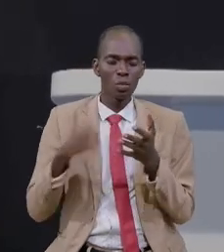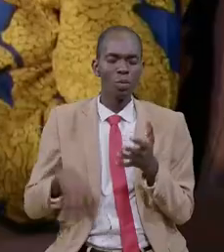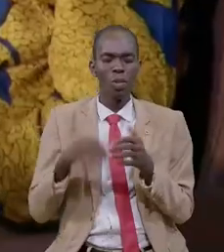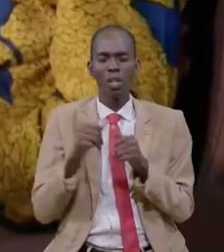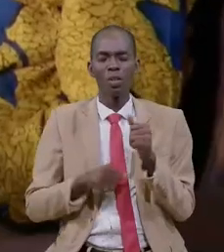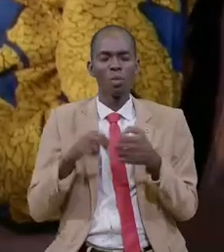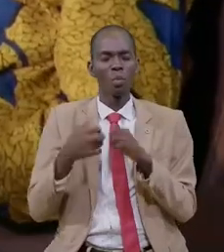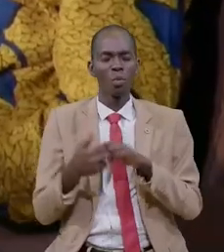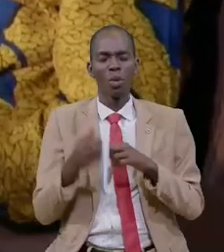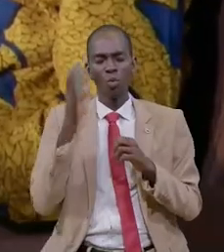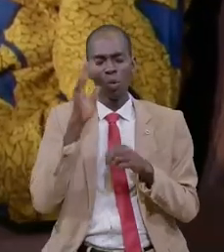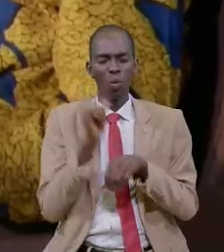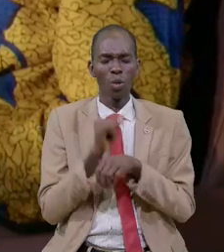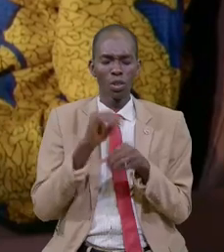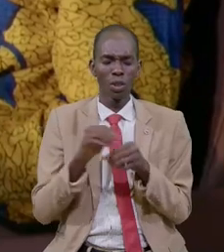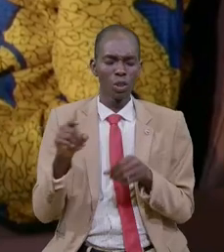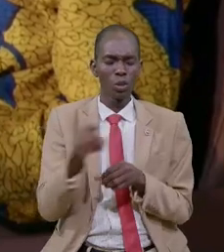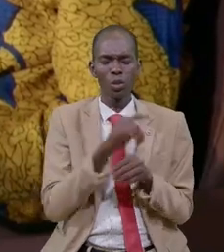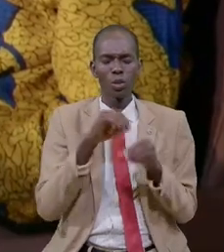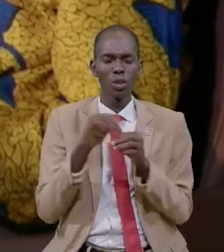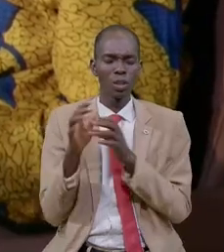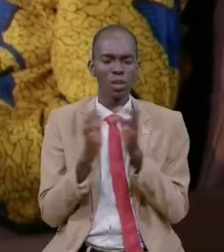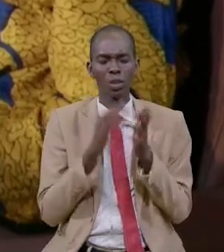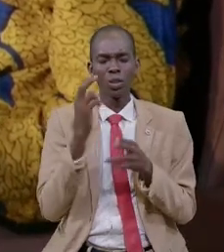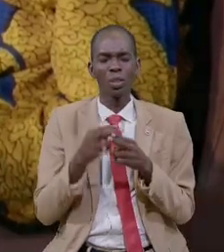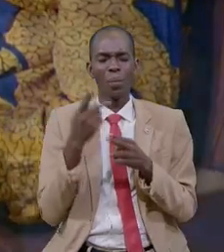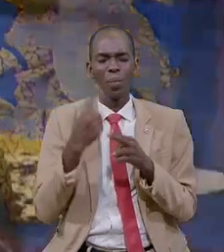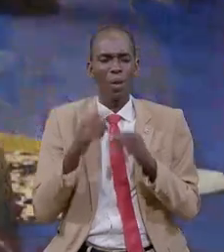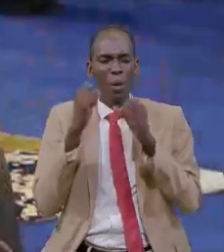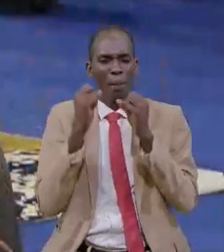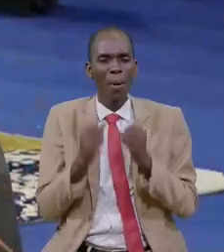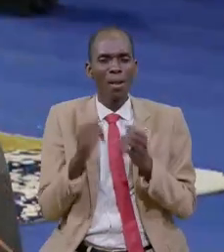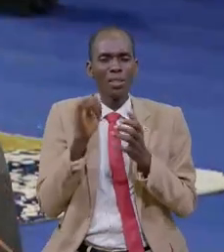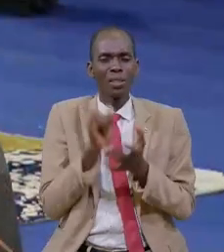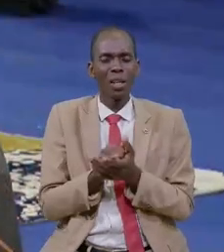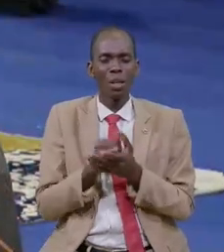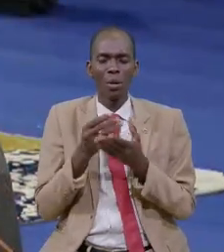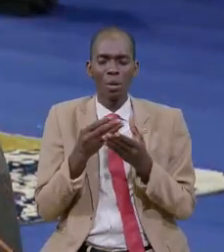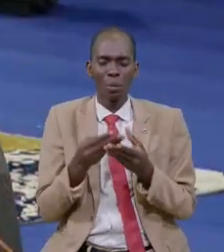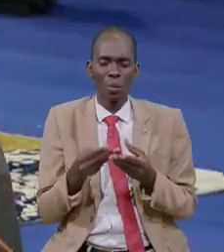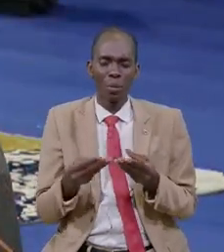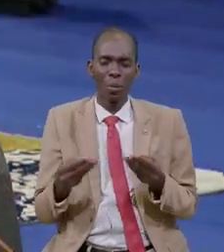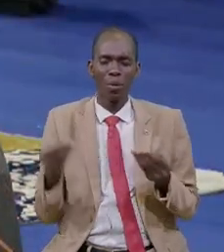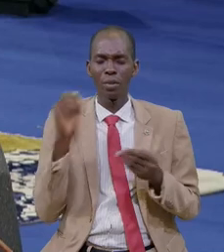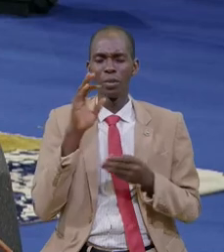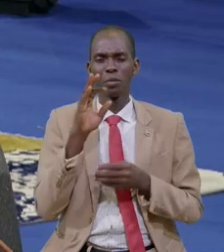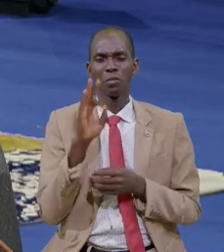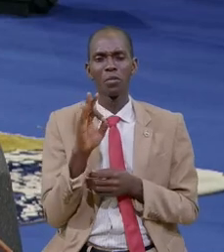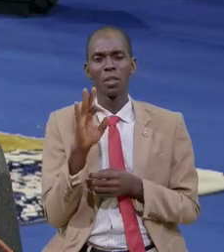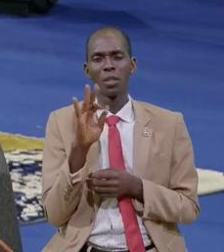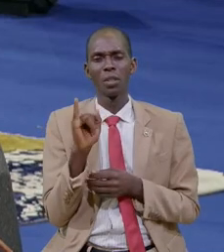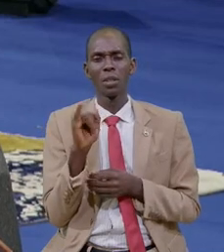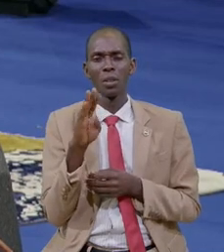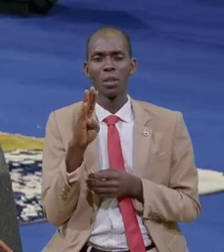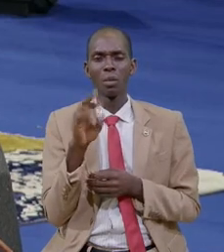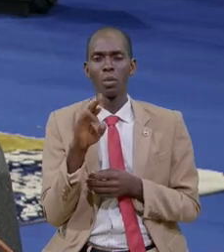va agir en toi. La puissance qui fond les fibromes va agir